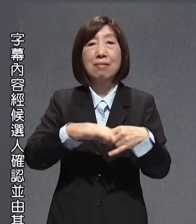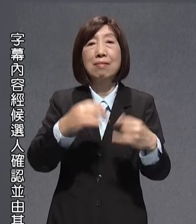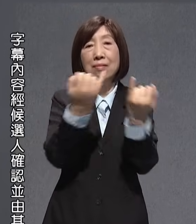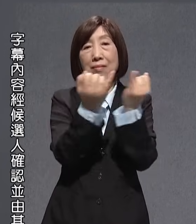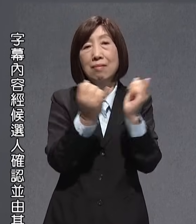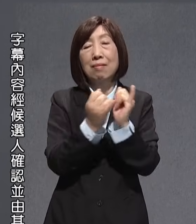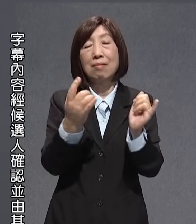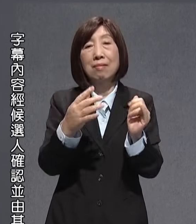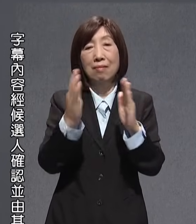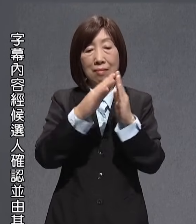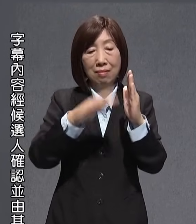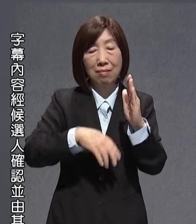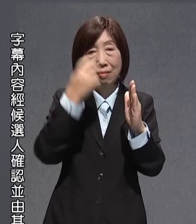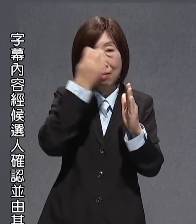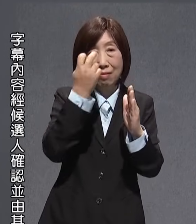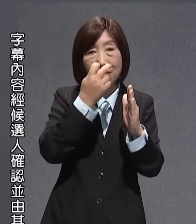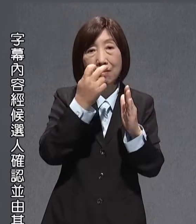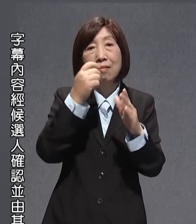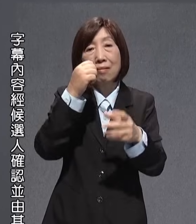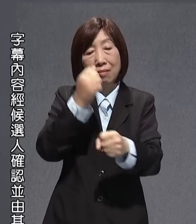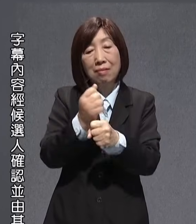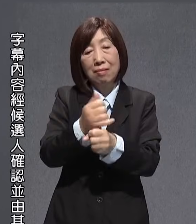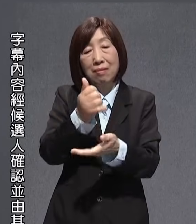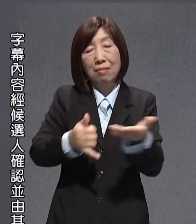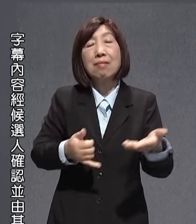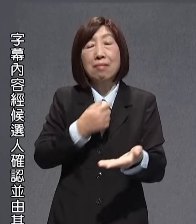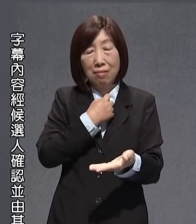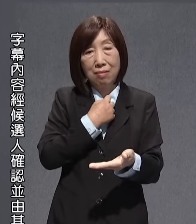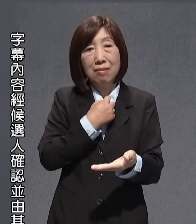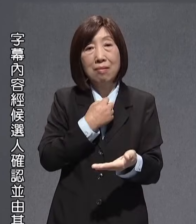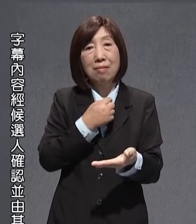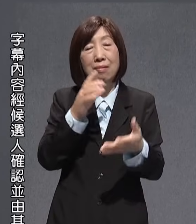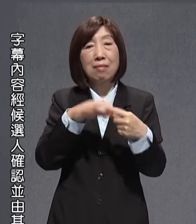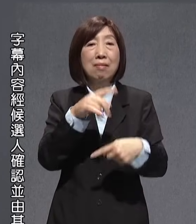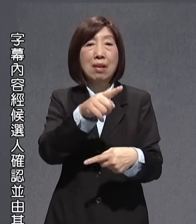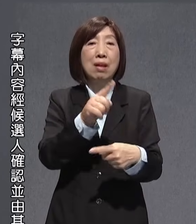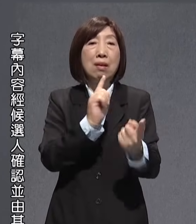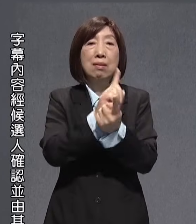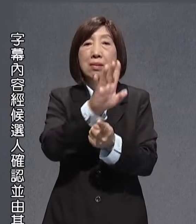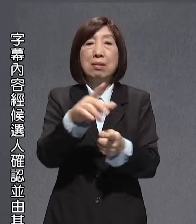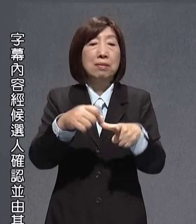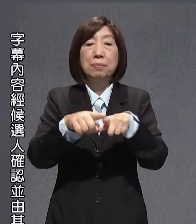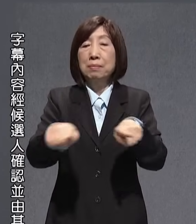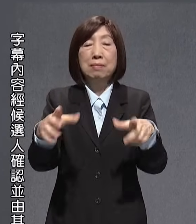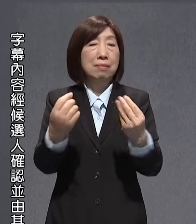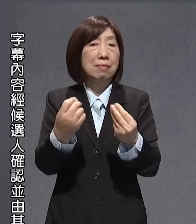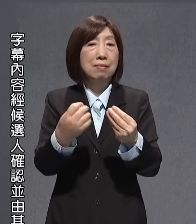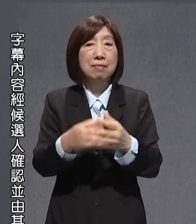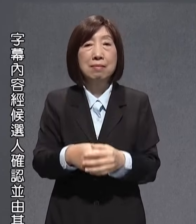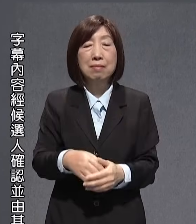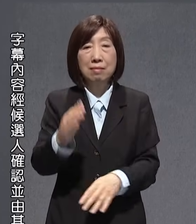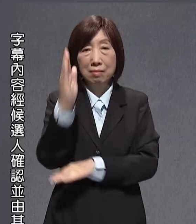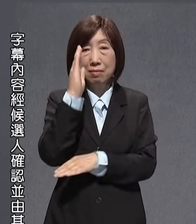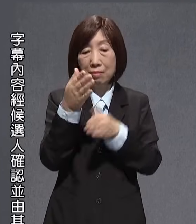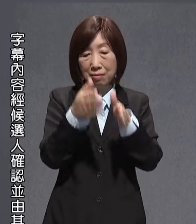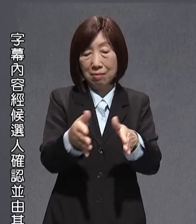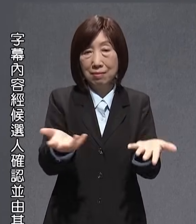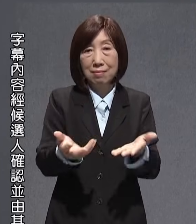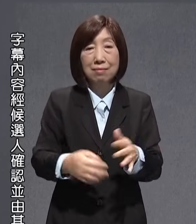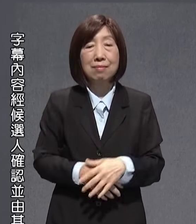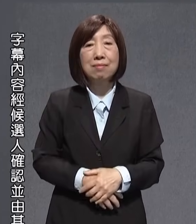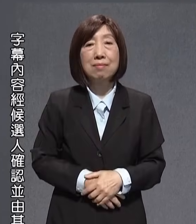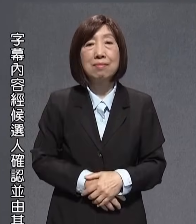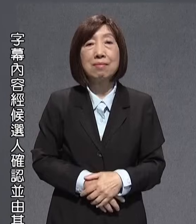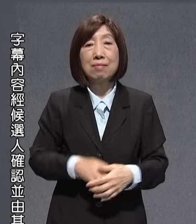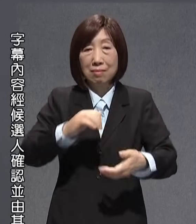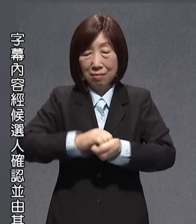做家庭照顾，所以她必须要离职。其实对女性来讲，这也这么公平。政府在这个部分要